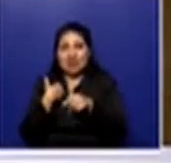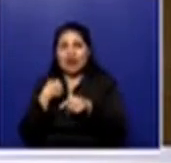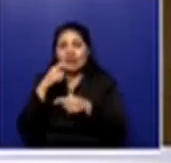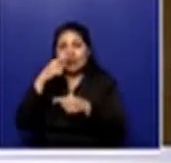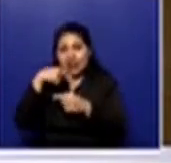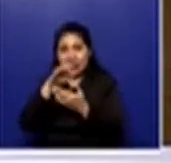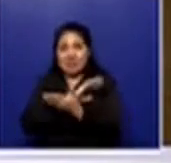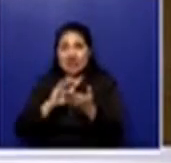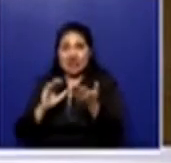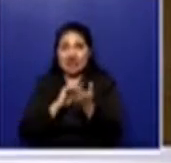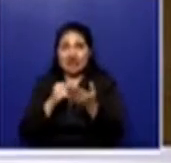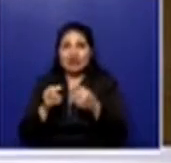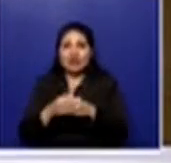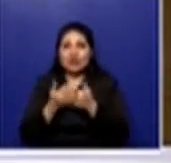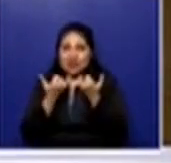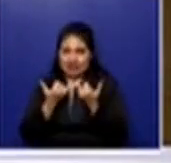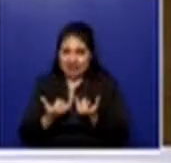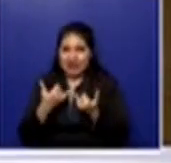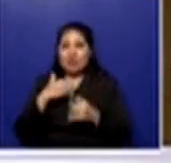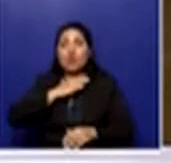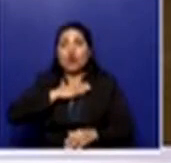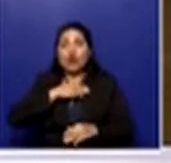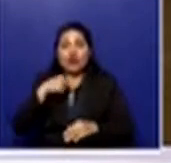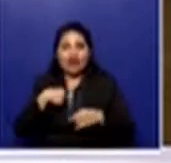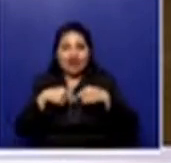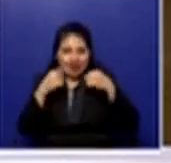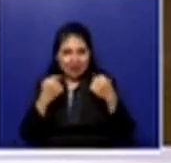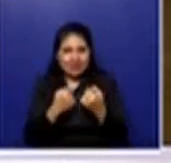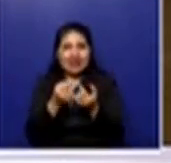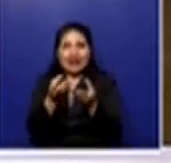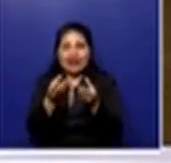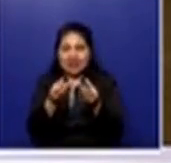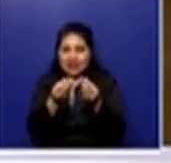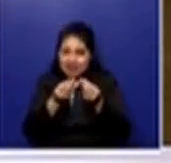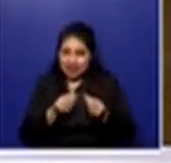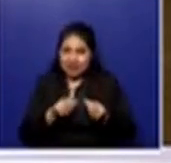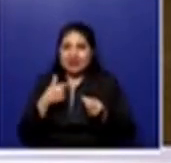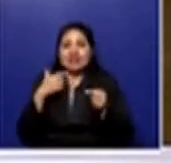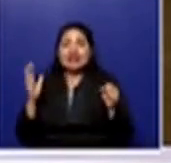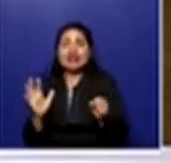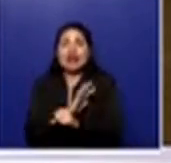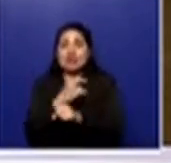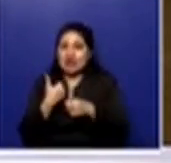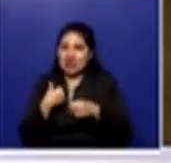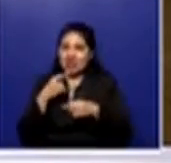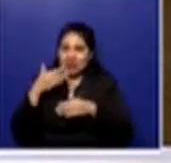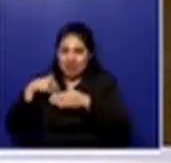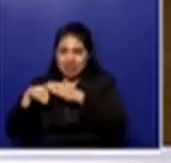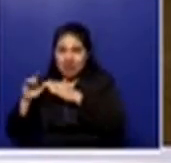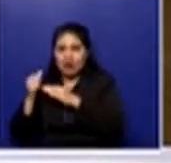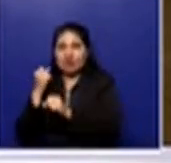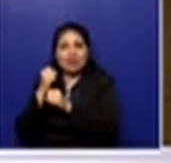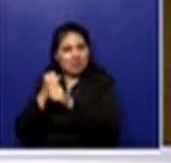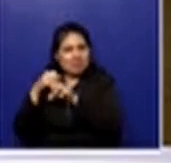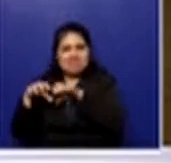ฝ่าวิกฤตทางปัญญาวันนี้พวกเราได้รับกำลังใจอย่างเต็มที่ที่จะกลับไปทำงานเหล่านี้อย่างสุดกำลังของพวกเรานะ